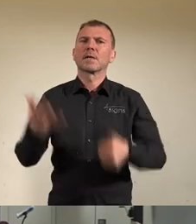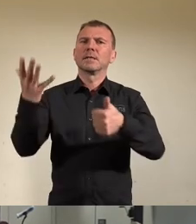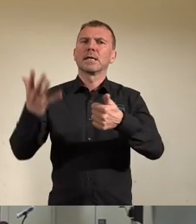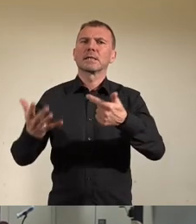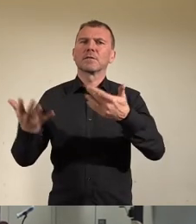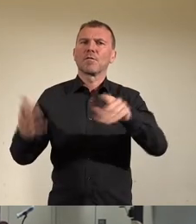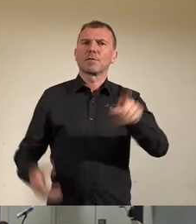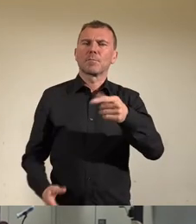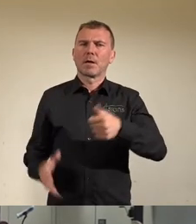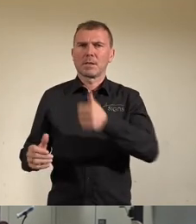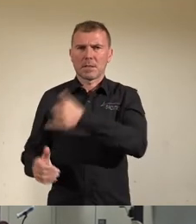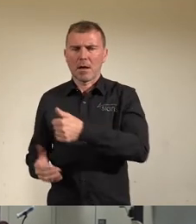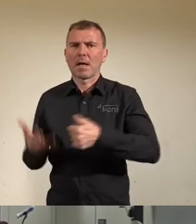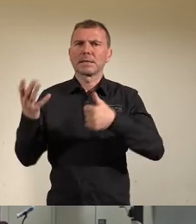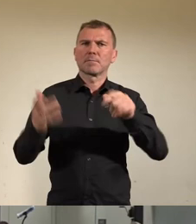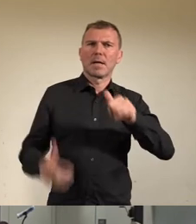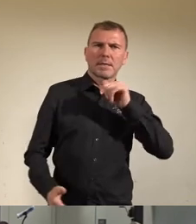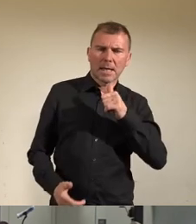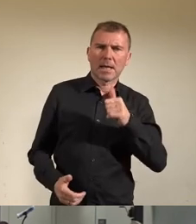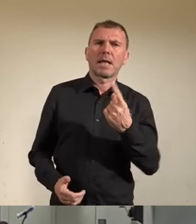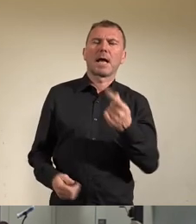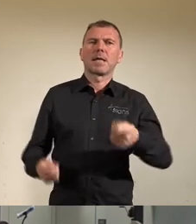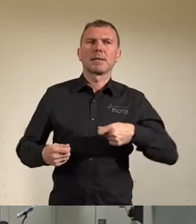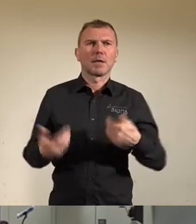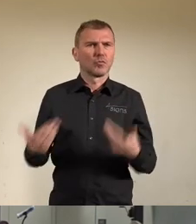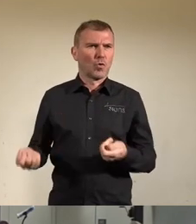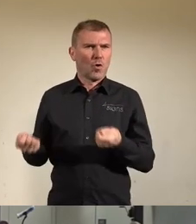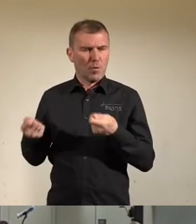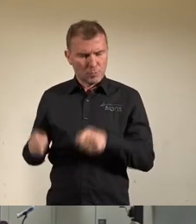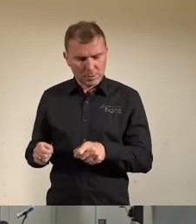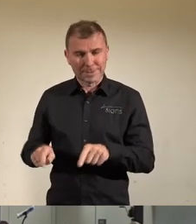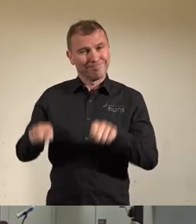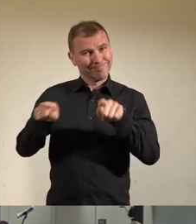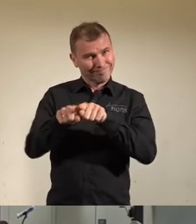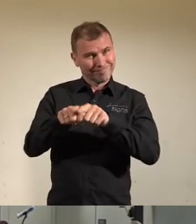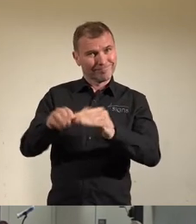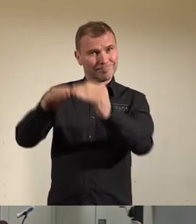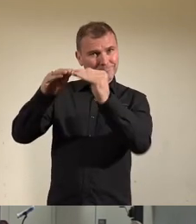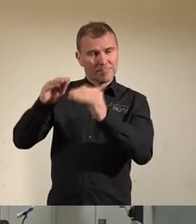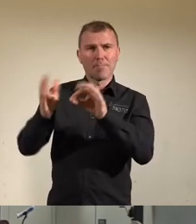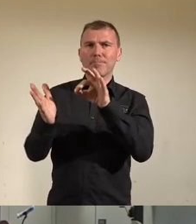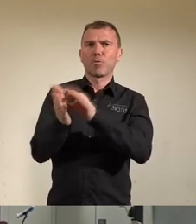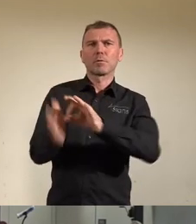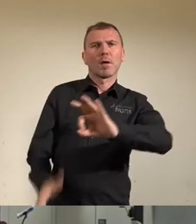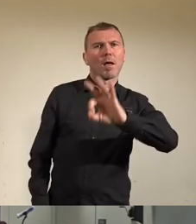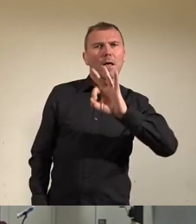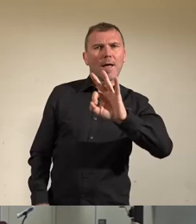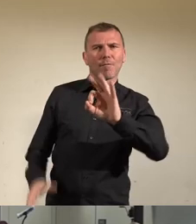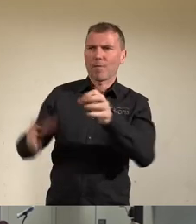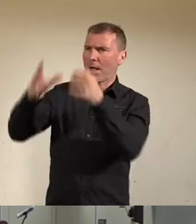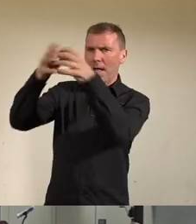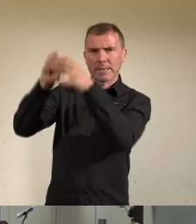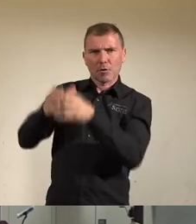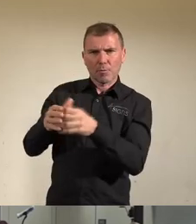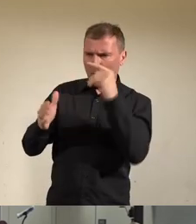Ja. 56 Ja, 6 Nein, 1 Enthaltung, damit so beschlossen. Und jetzt die Frage, dass der Punkt F in der Gruppierung hier